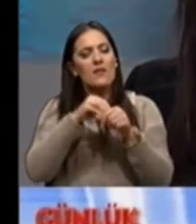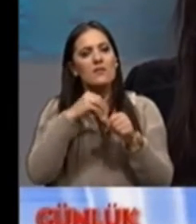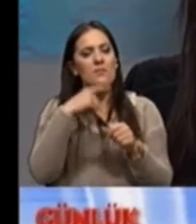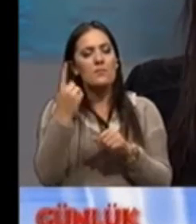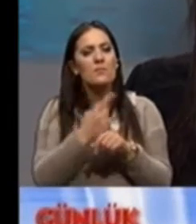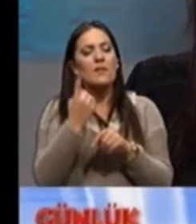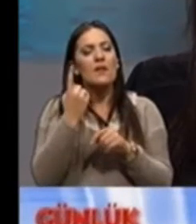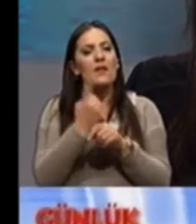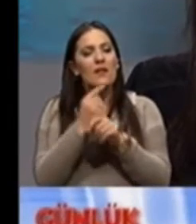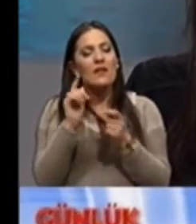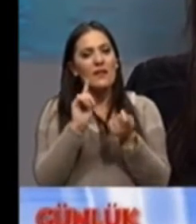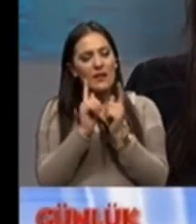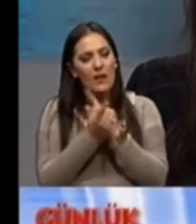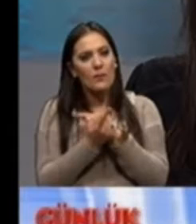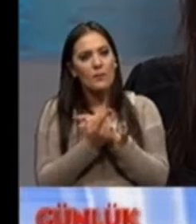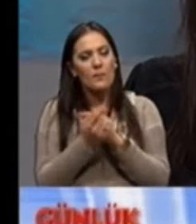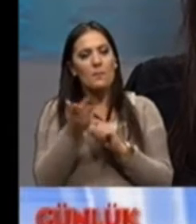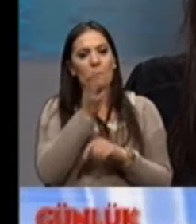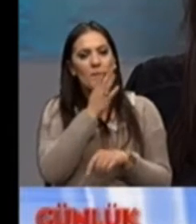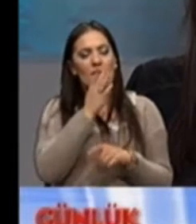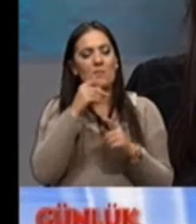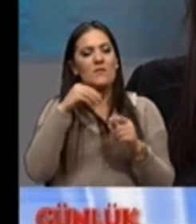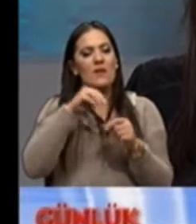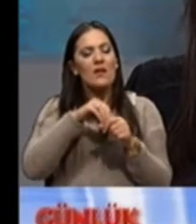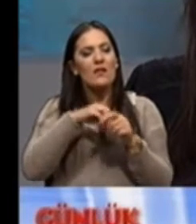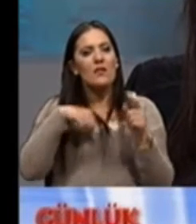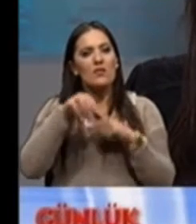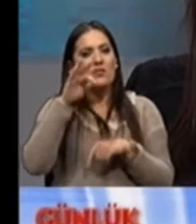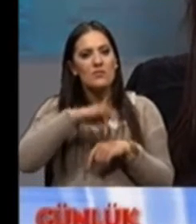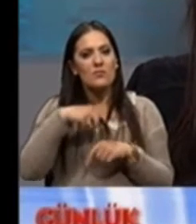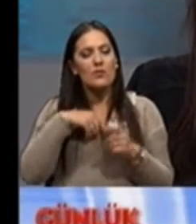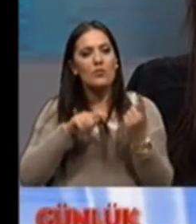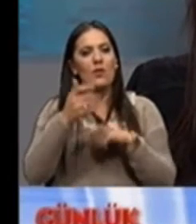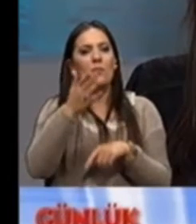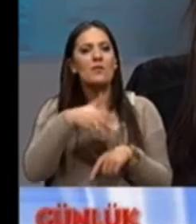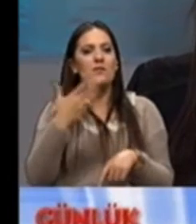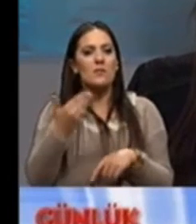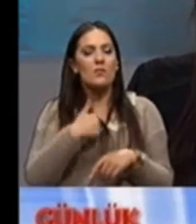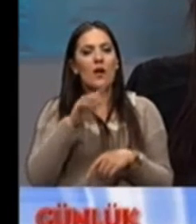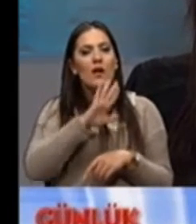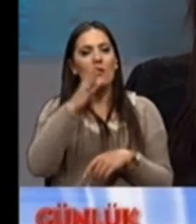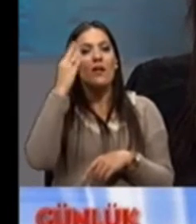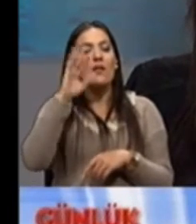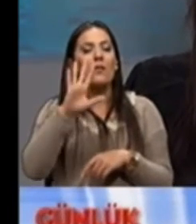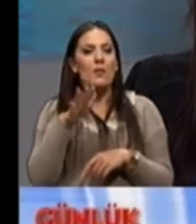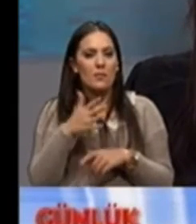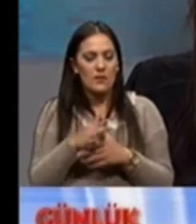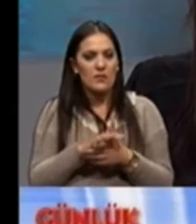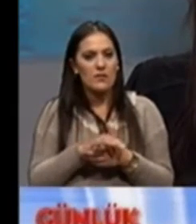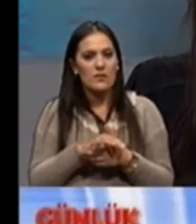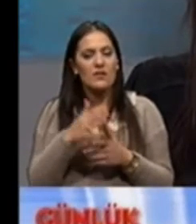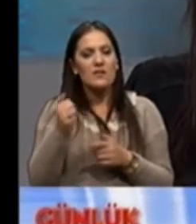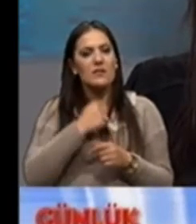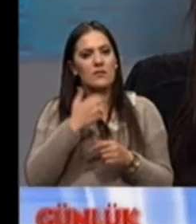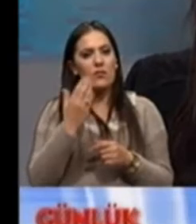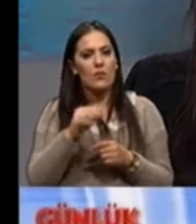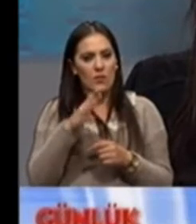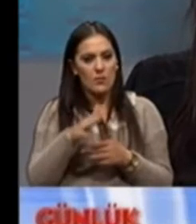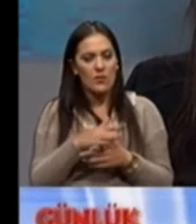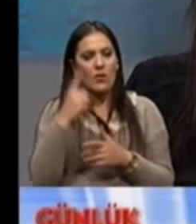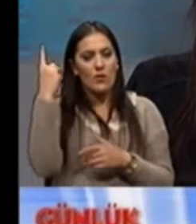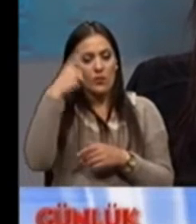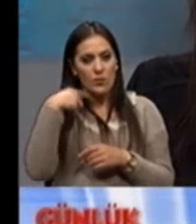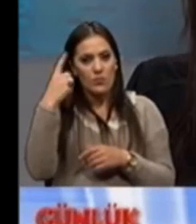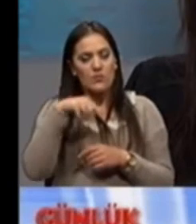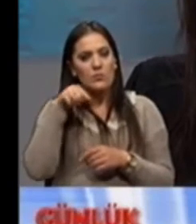bir takım tabii bilimsel terimler var. Onu bu anda kullanmak istemiyorum. Evet, herkes evet. anlamayabilir. Sıkıntı olabilir. Onun